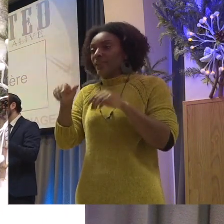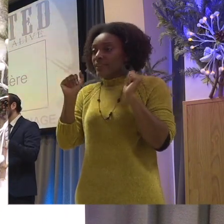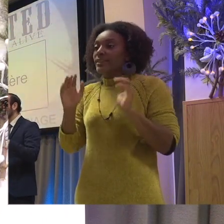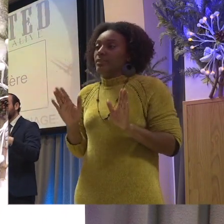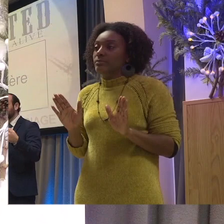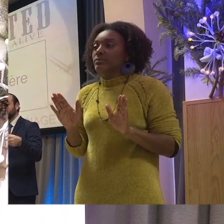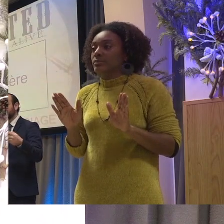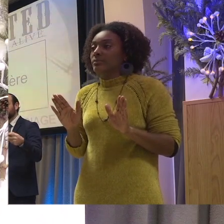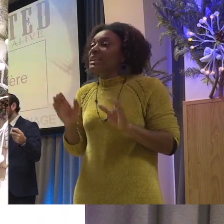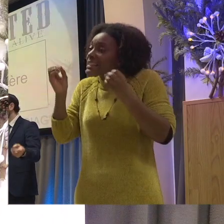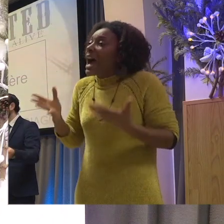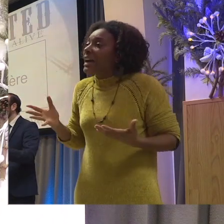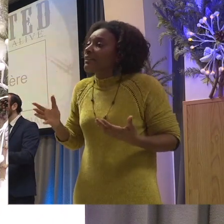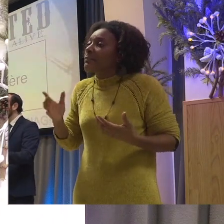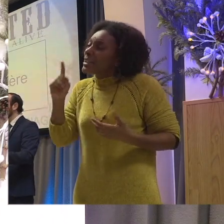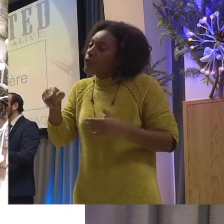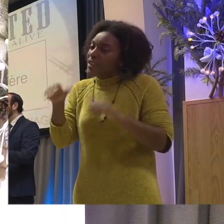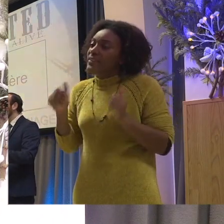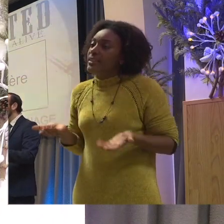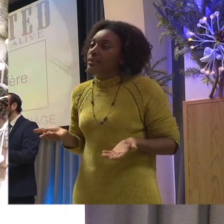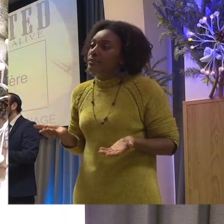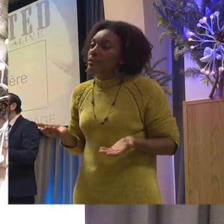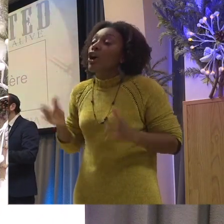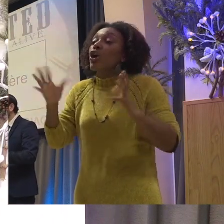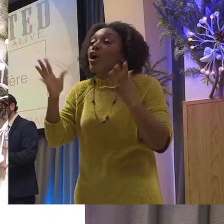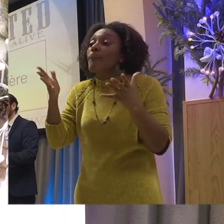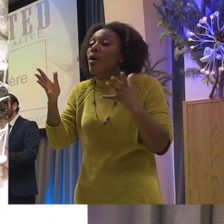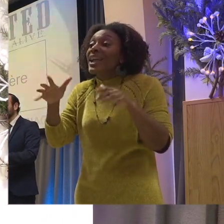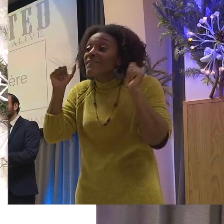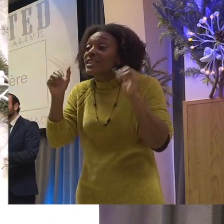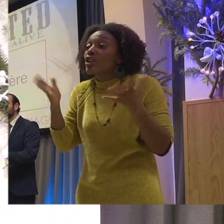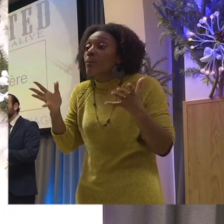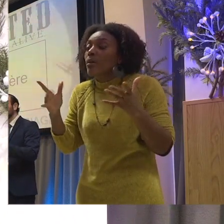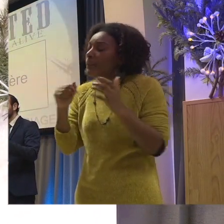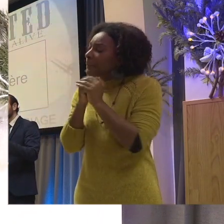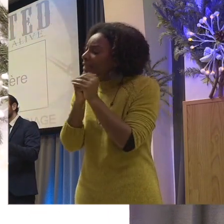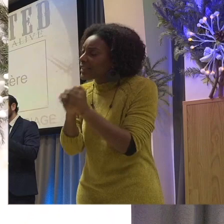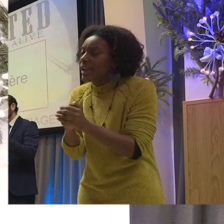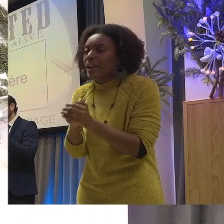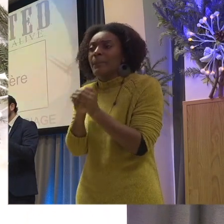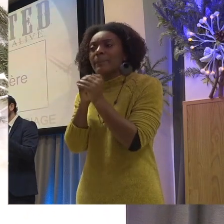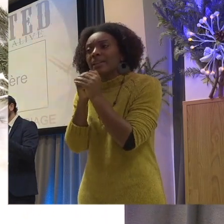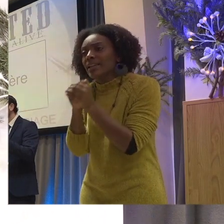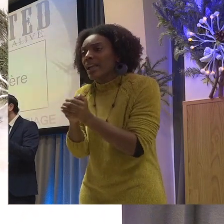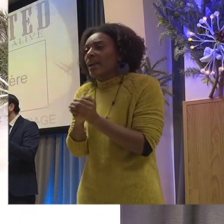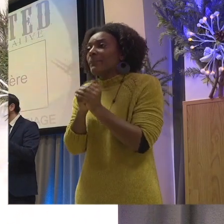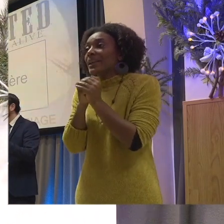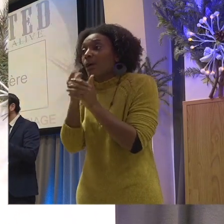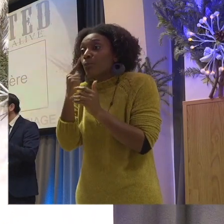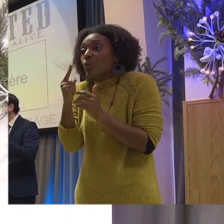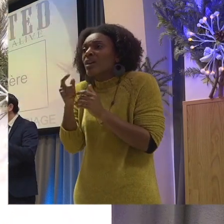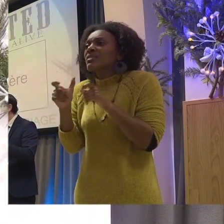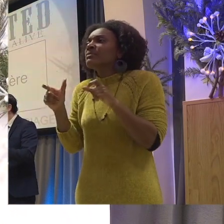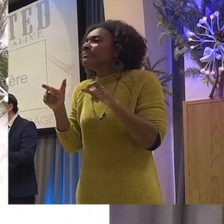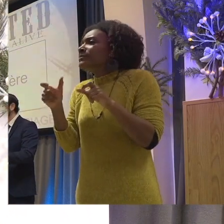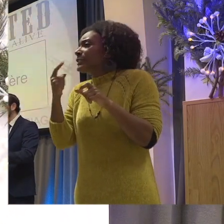préventive que par rapport à la prière curative. Priez tout le temps pour que les situations comme cela ne surviennent